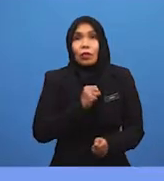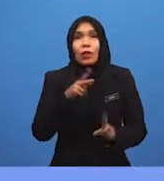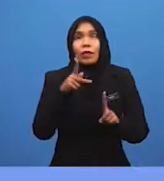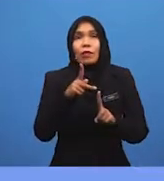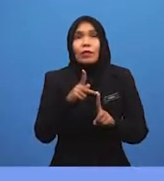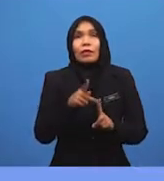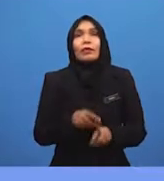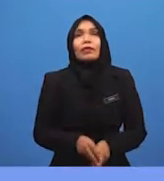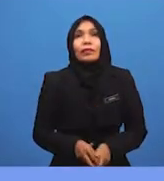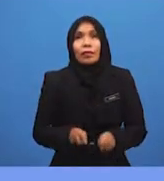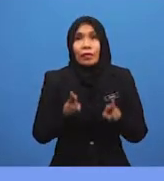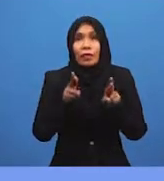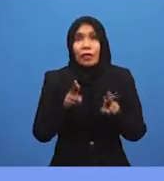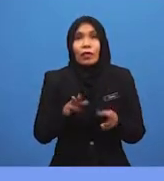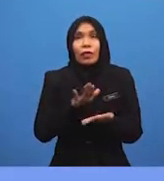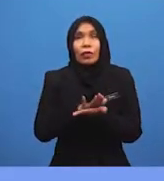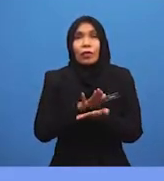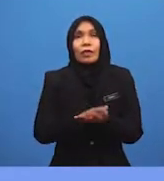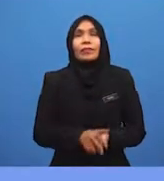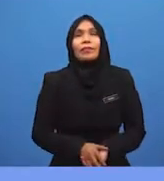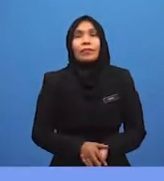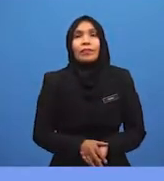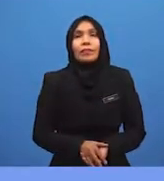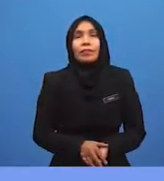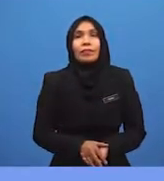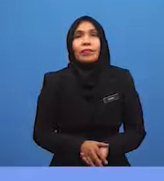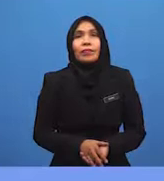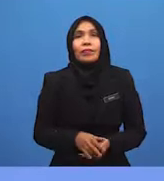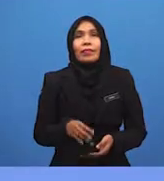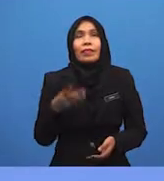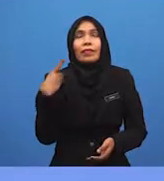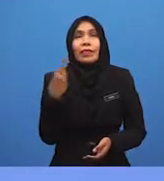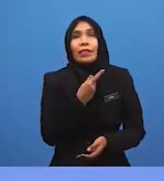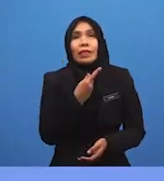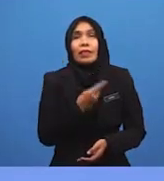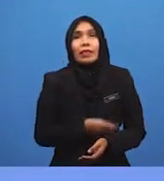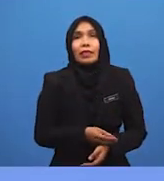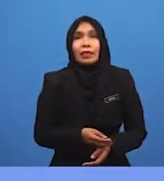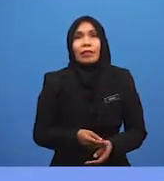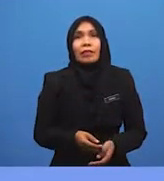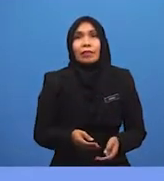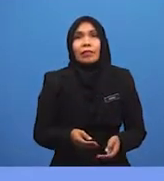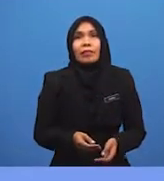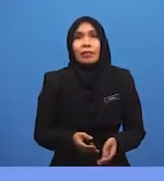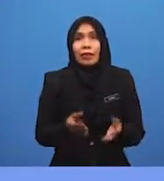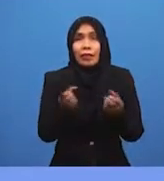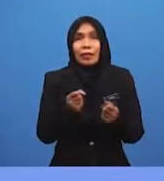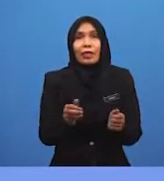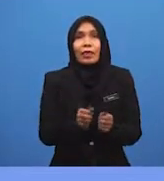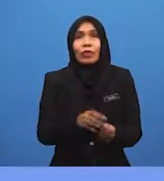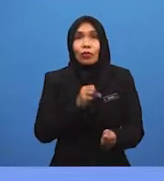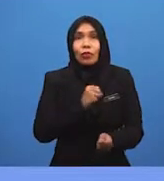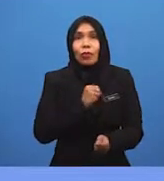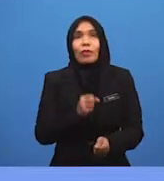izin kepada rakan sekolah, kita perlu meminta dengan sopan, mengucapkan terima kasih kepada